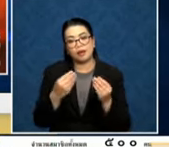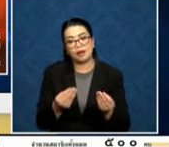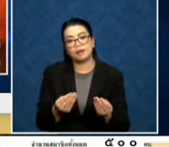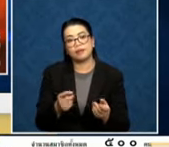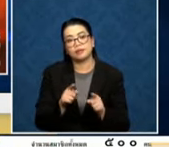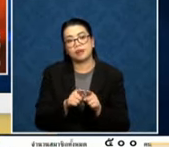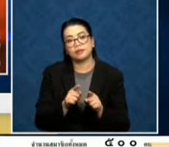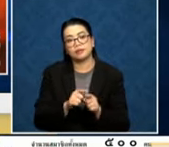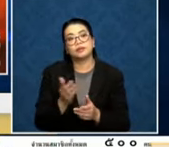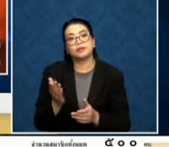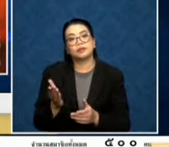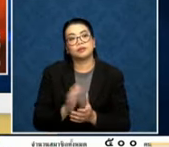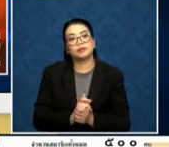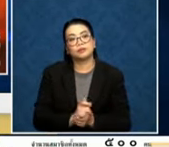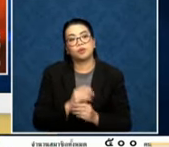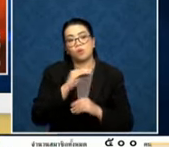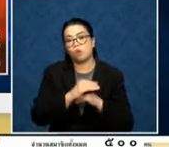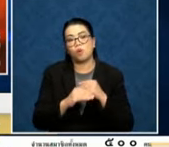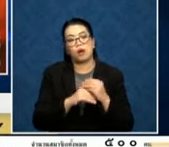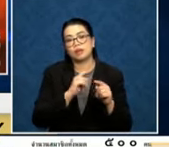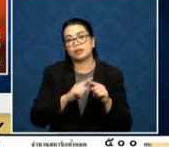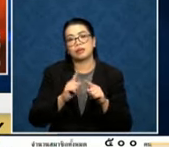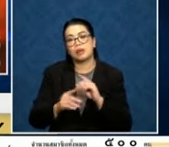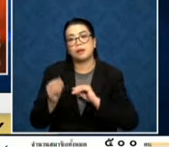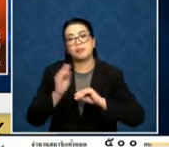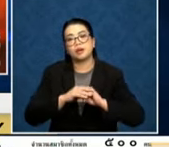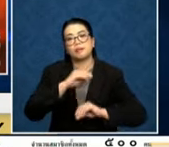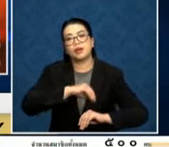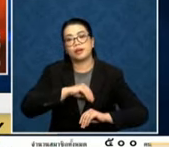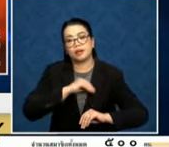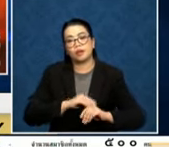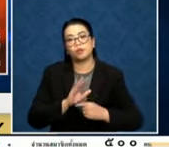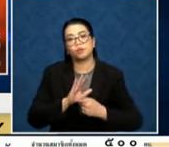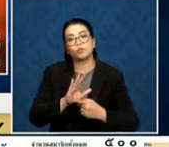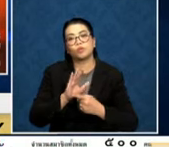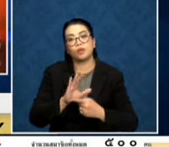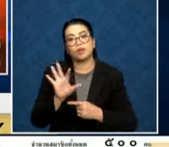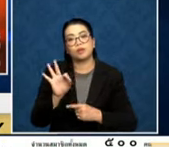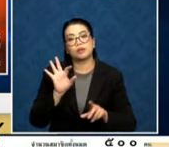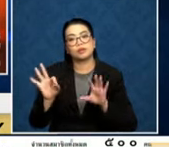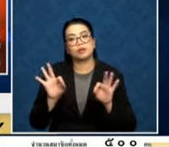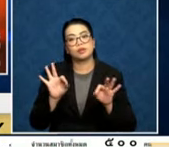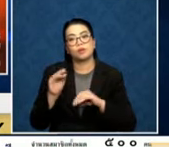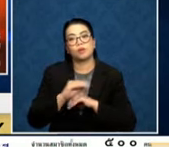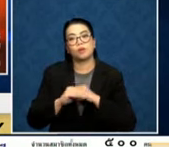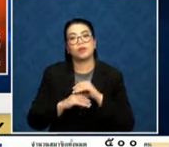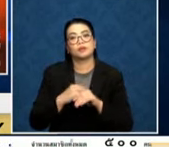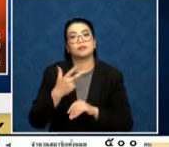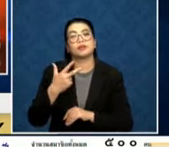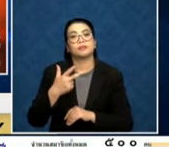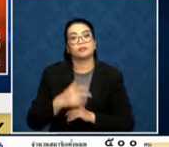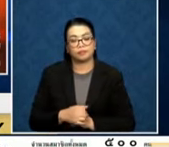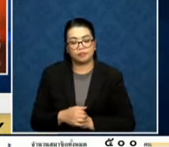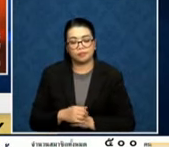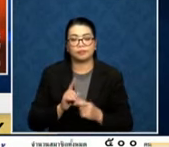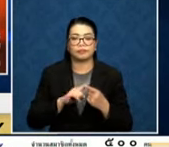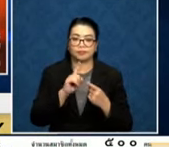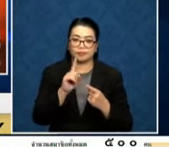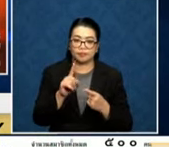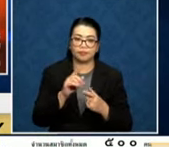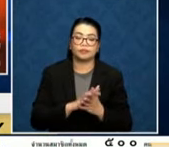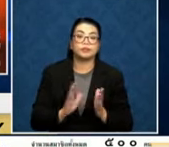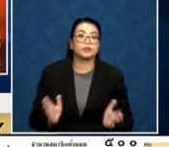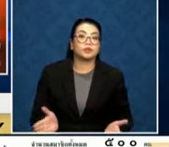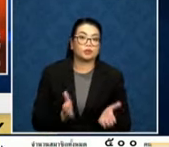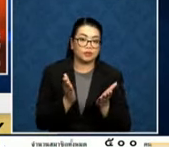tourism Hubนะครับอยู่หลายโครงการซึ่งผมจะขออนุญาตยกมาสัก 3โครงการครับอันที่ 1ครับการ